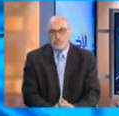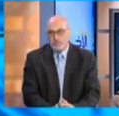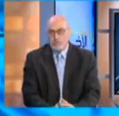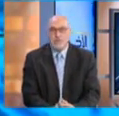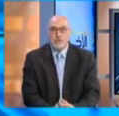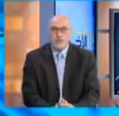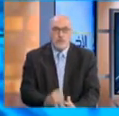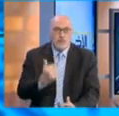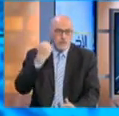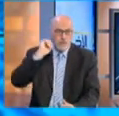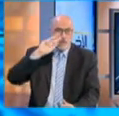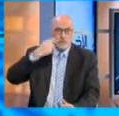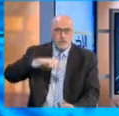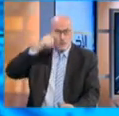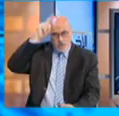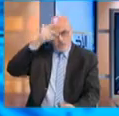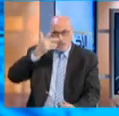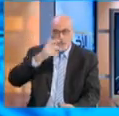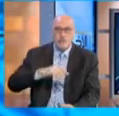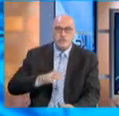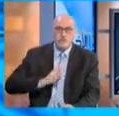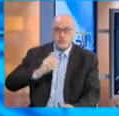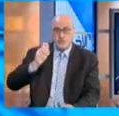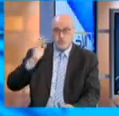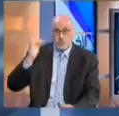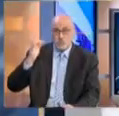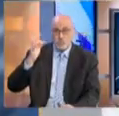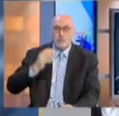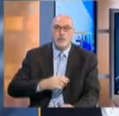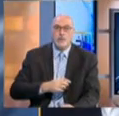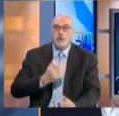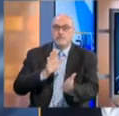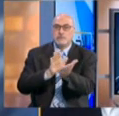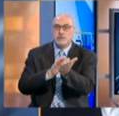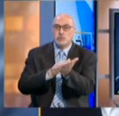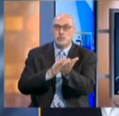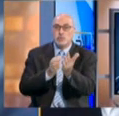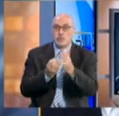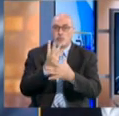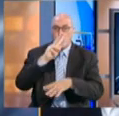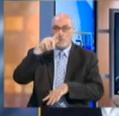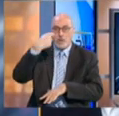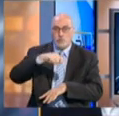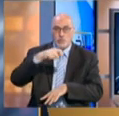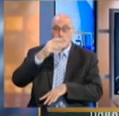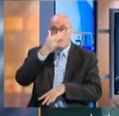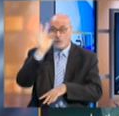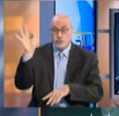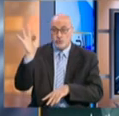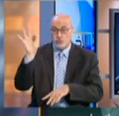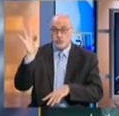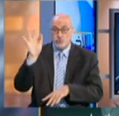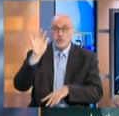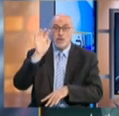بداية هنأ رئيس الجمهورية السيد عبد المجيد تبون الرئيس الفرنسي إيمانويل ماكرون بمناسبة تجديد